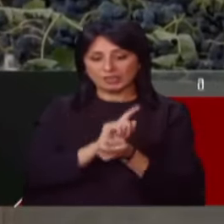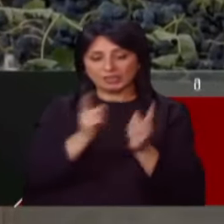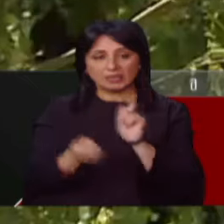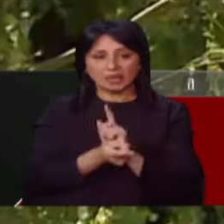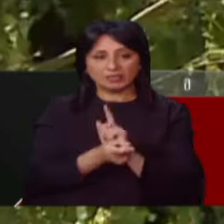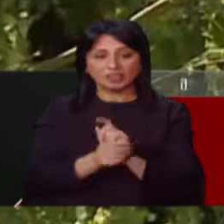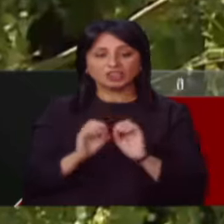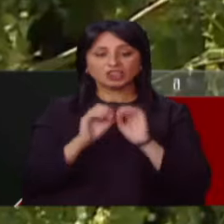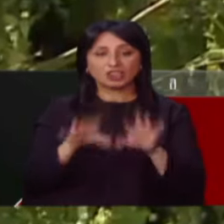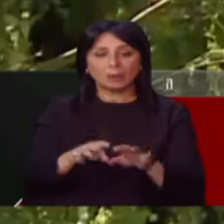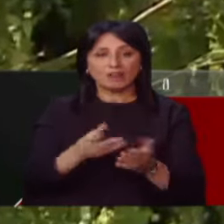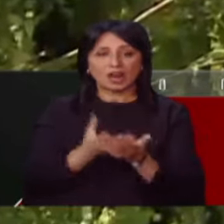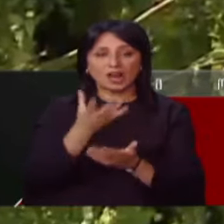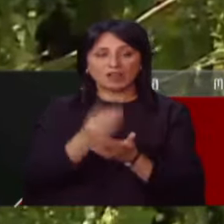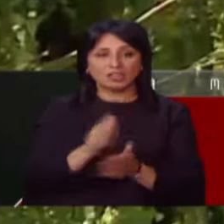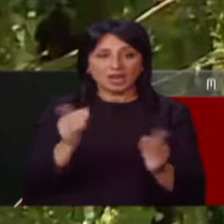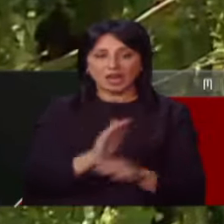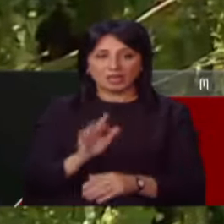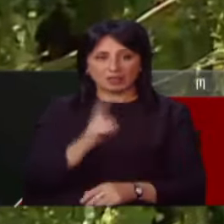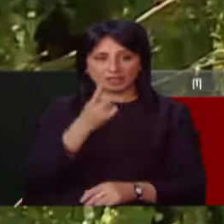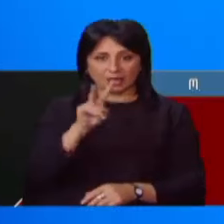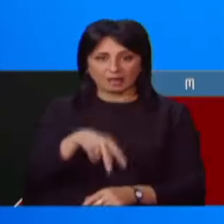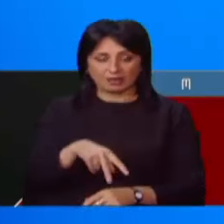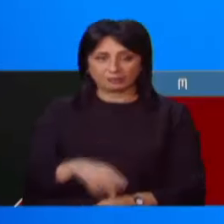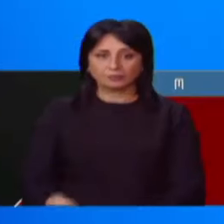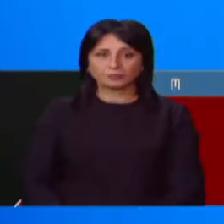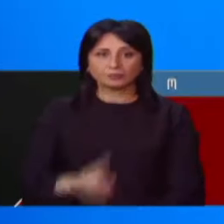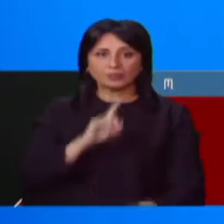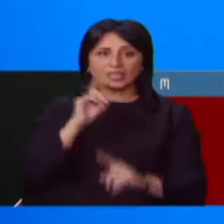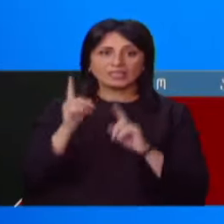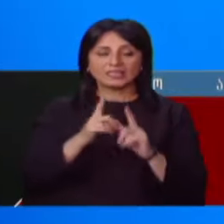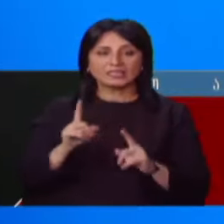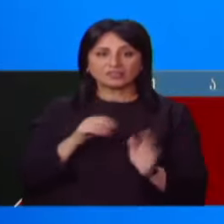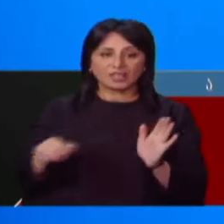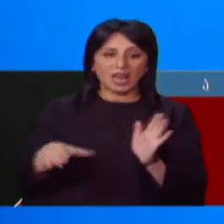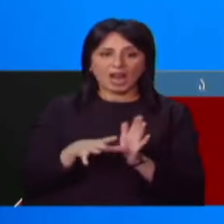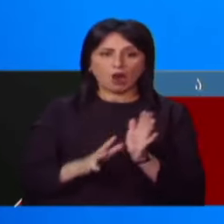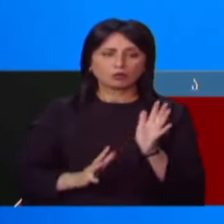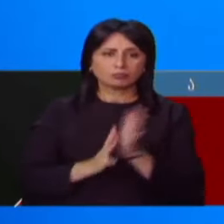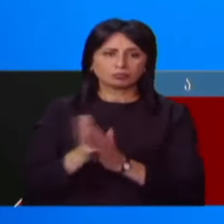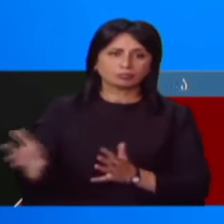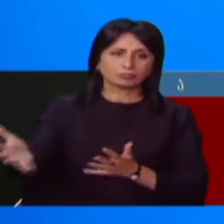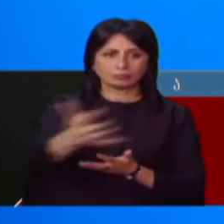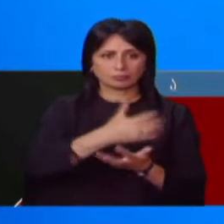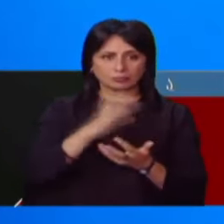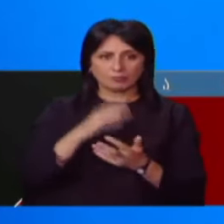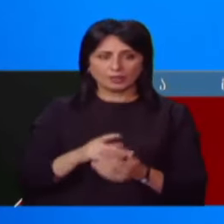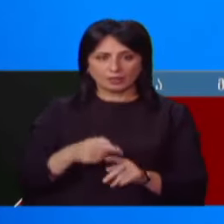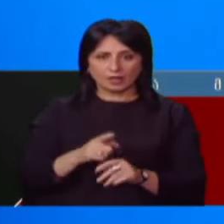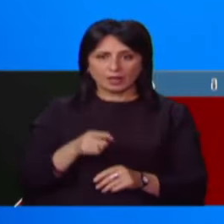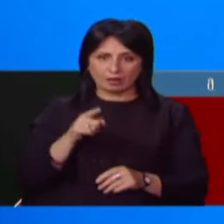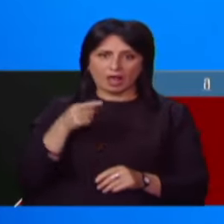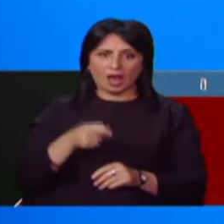სანაცვლოდ ჩამბარებელს გადაუხდის არანაკლებ 1 ლარს. ჩვენ წელს ველოდებით რეკორდულ მოსავალს, დაახლოებით 300,000